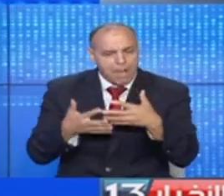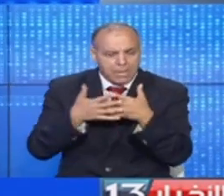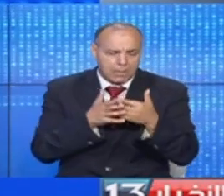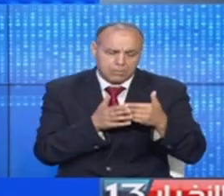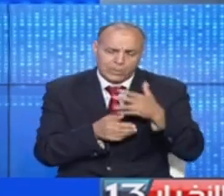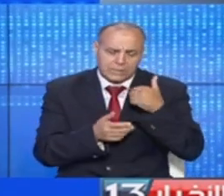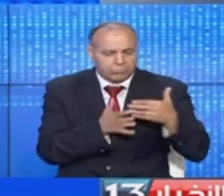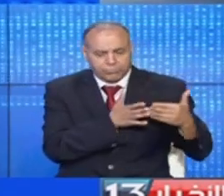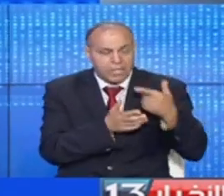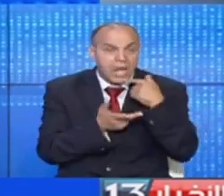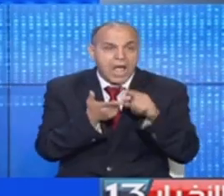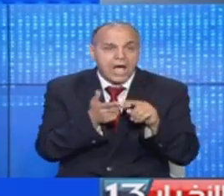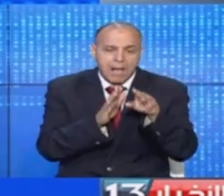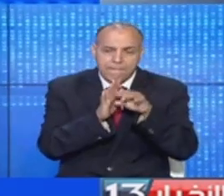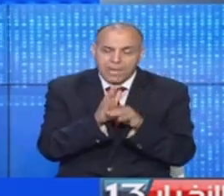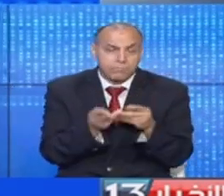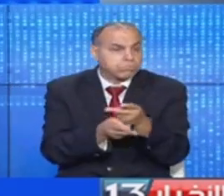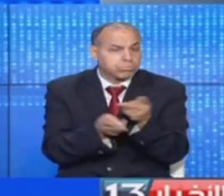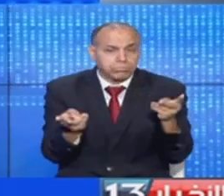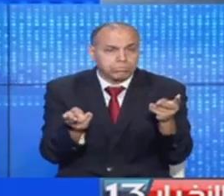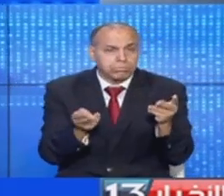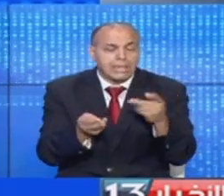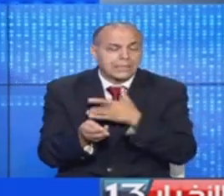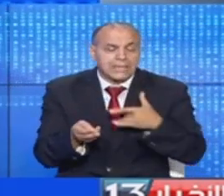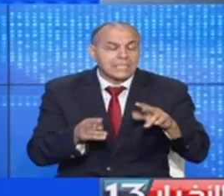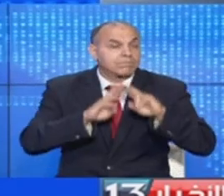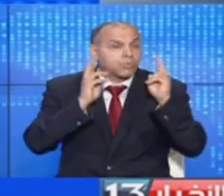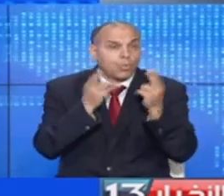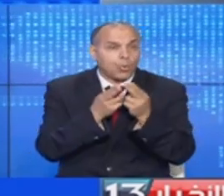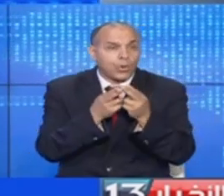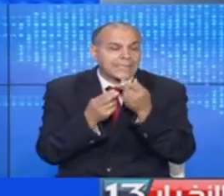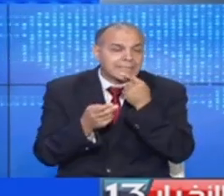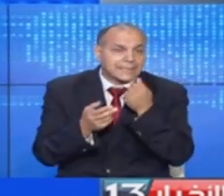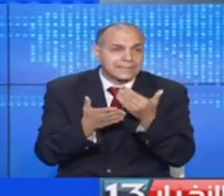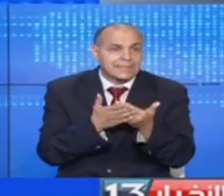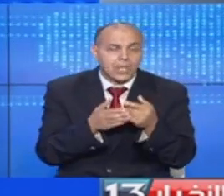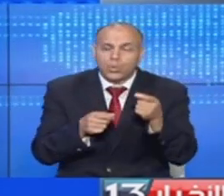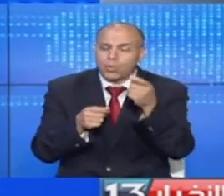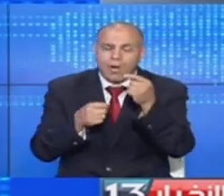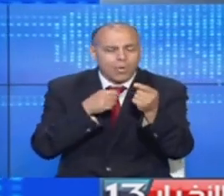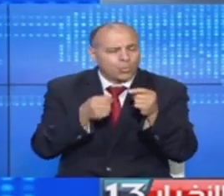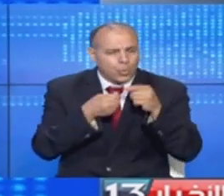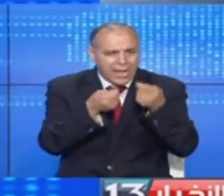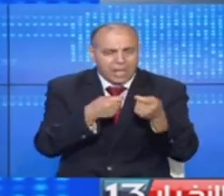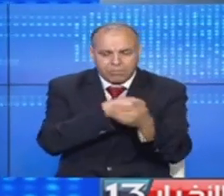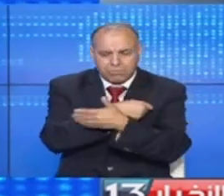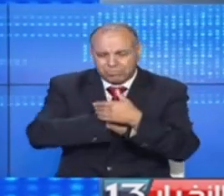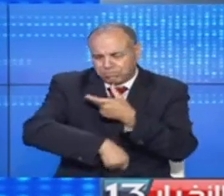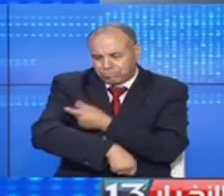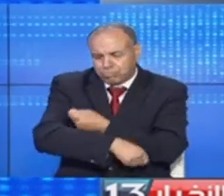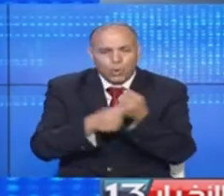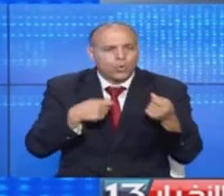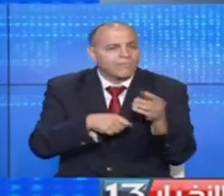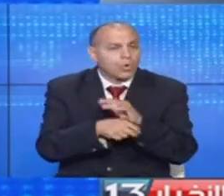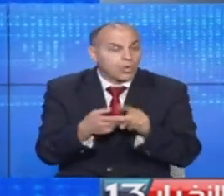المتحده والصين الى الاليه التي وضعتها منظمه الصحه العالميه لتسهيل وصول الدول الفقيره الى لقاح ضد فيروس